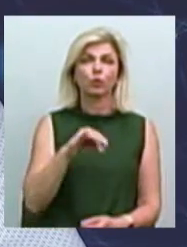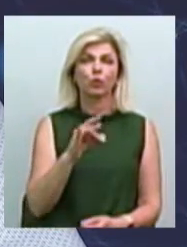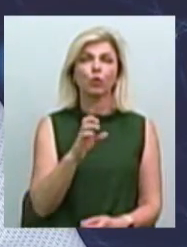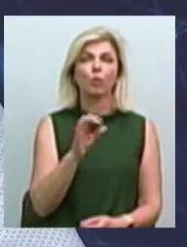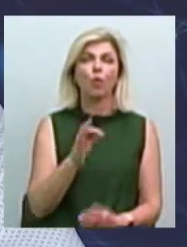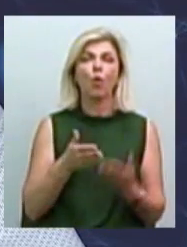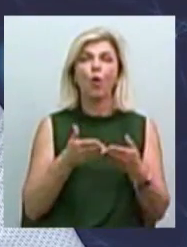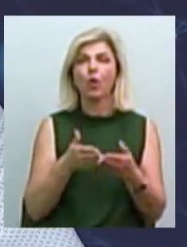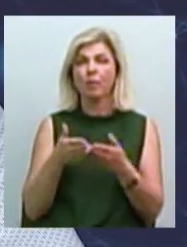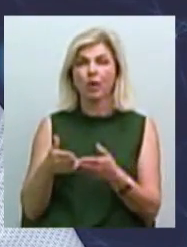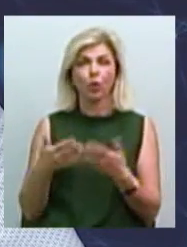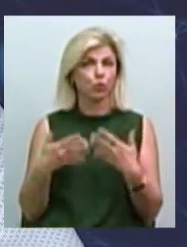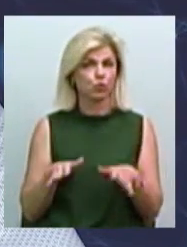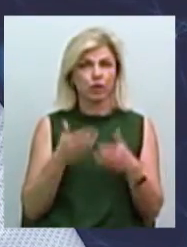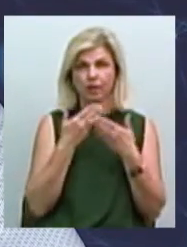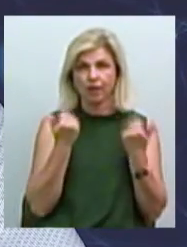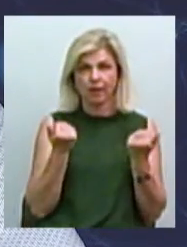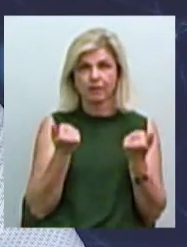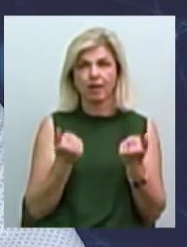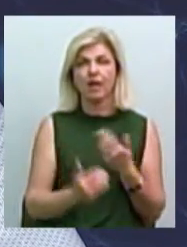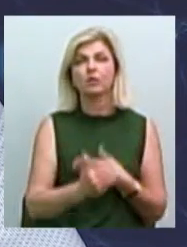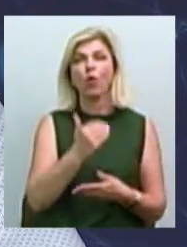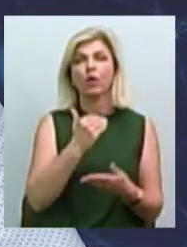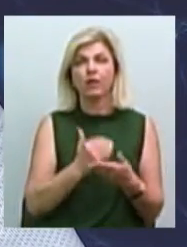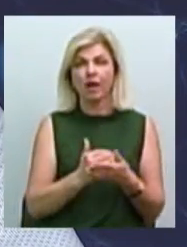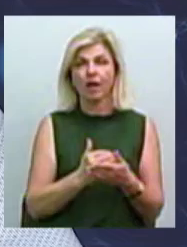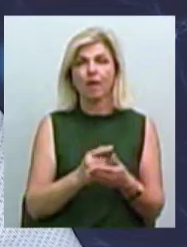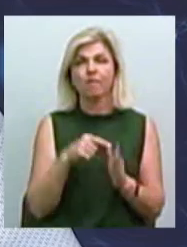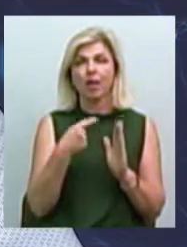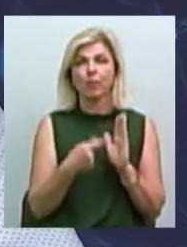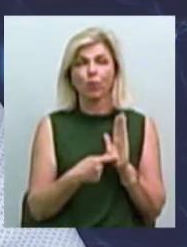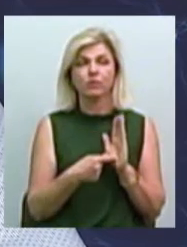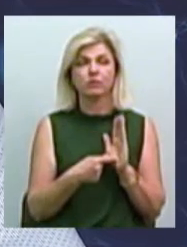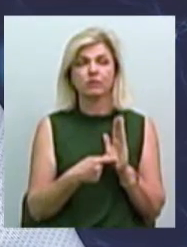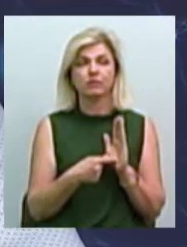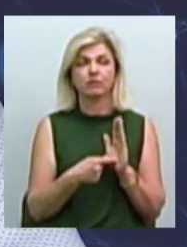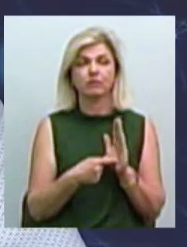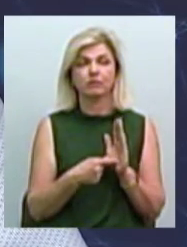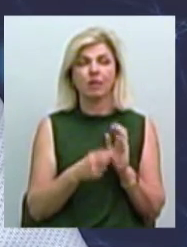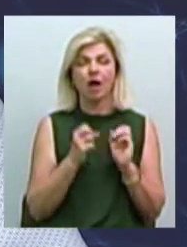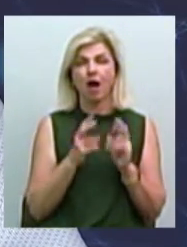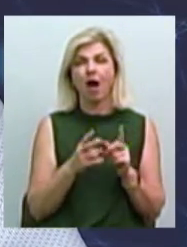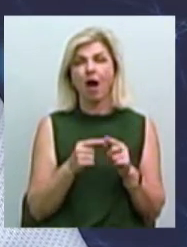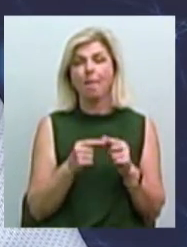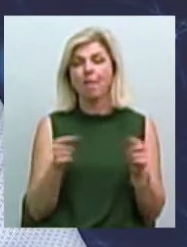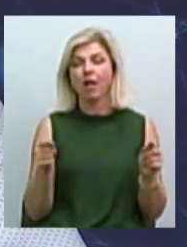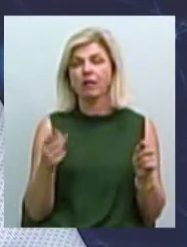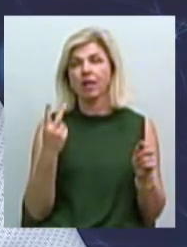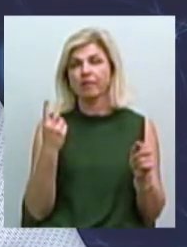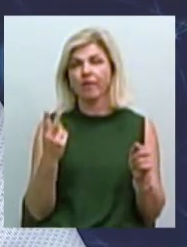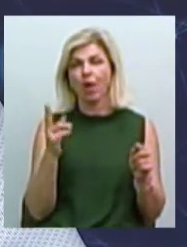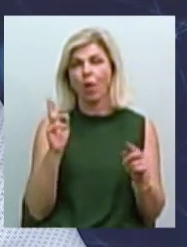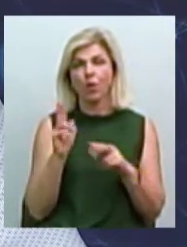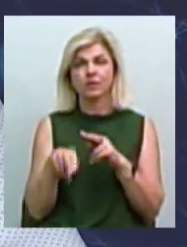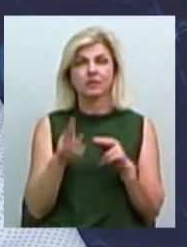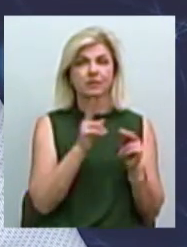турбокораблей уже нет. И исходя из этого, вопрос как бы как палка о двух концах. Можно посмотреть это